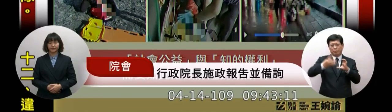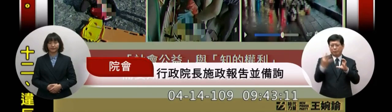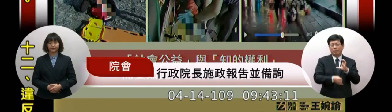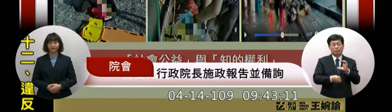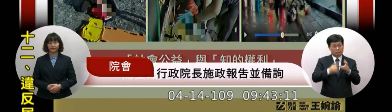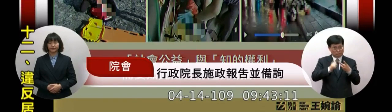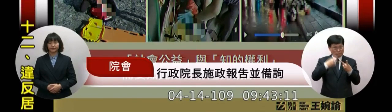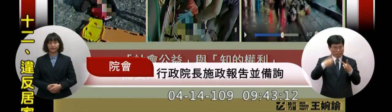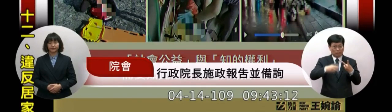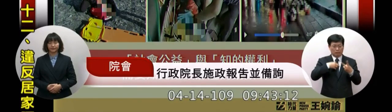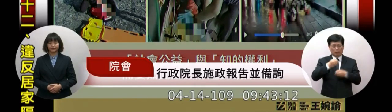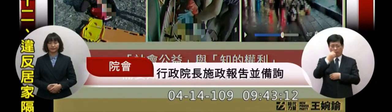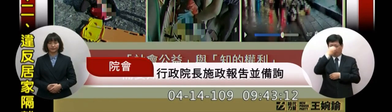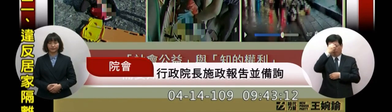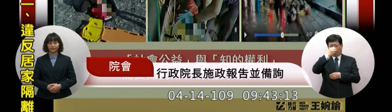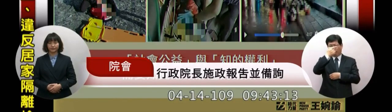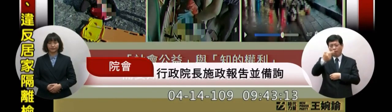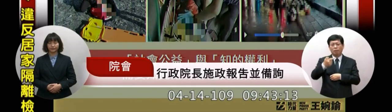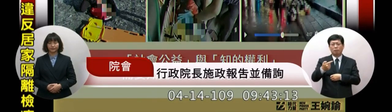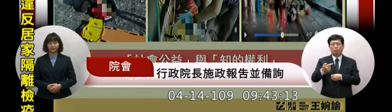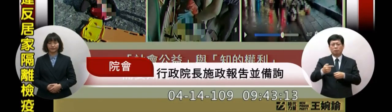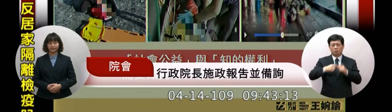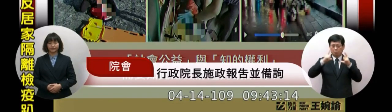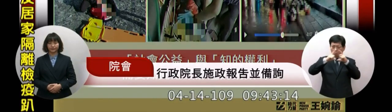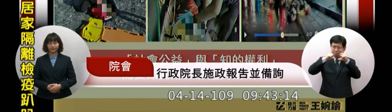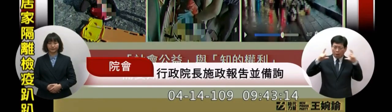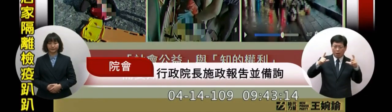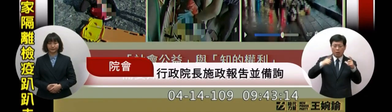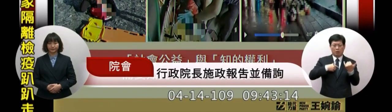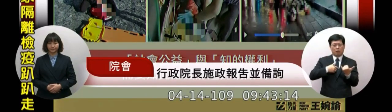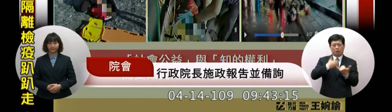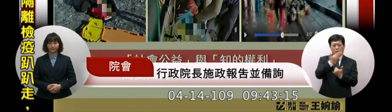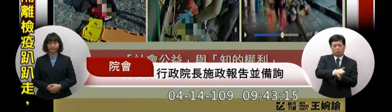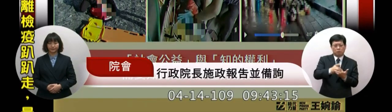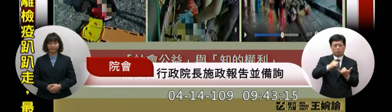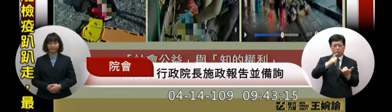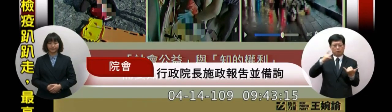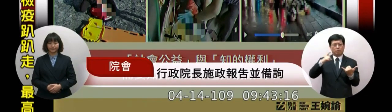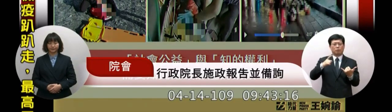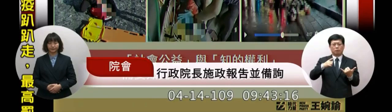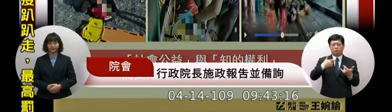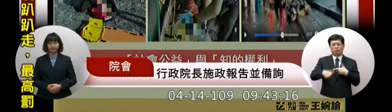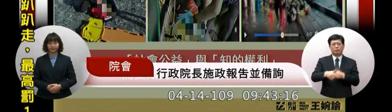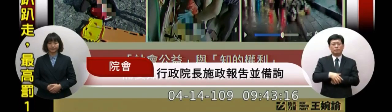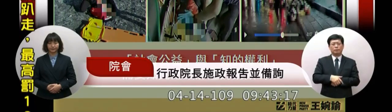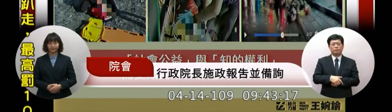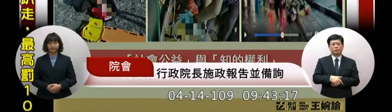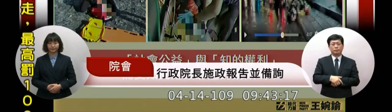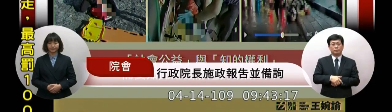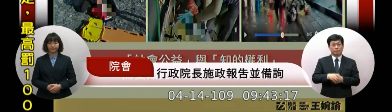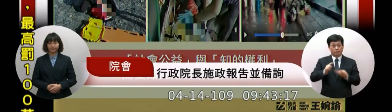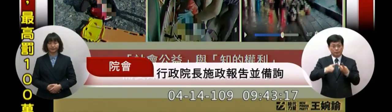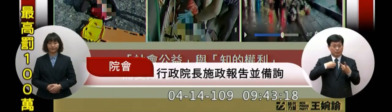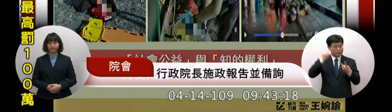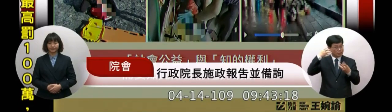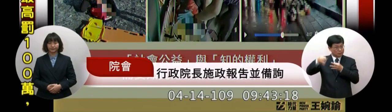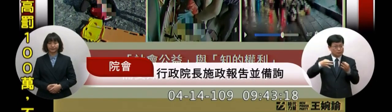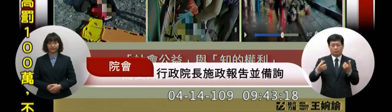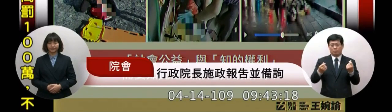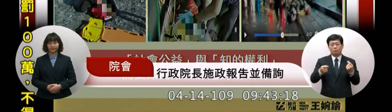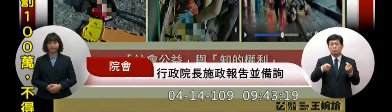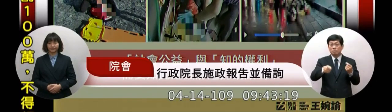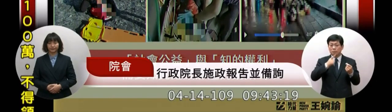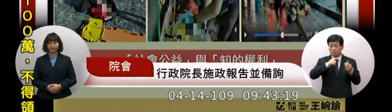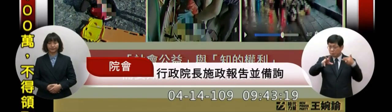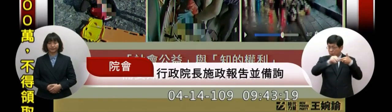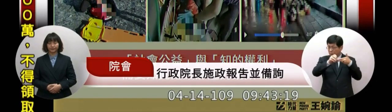更不堪入目的画面是直接放大体的画面。 好意思。然后在信电案的部分，我们也可以看得到说，这